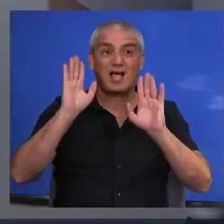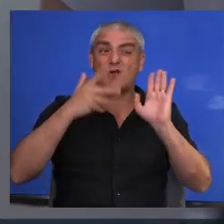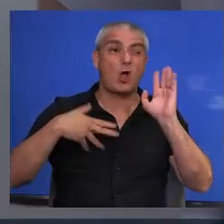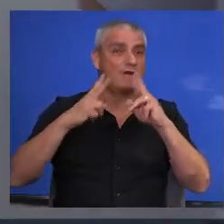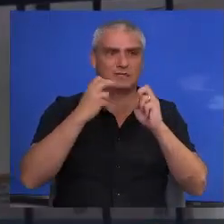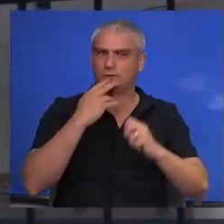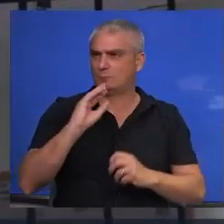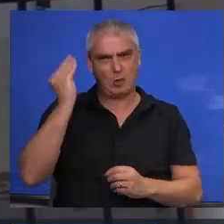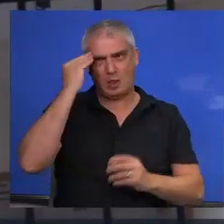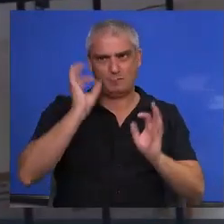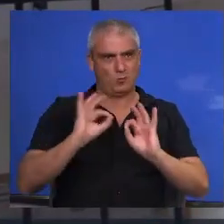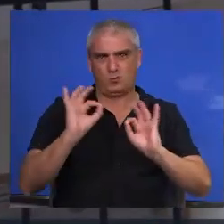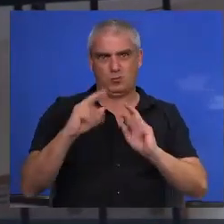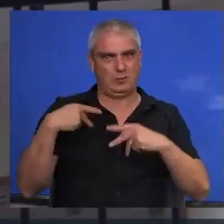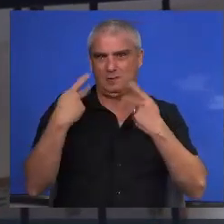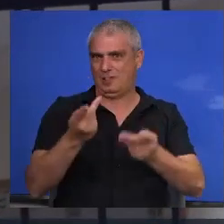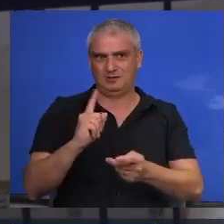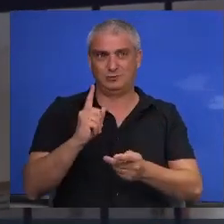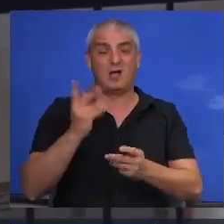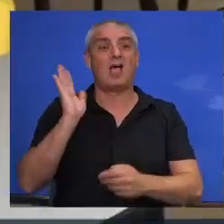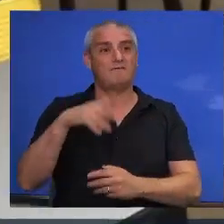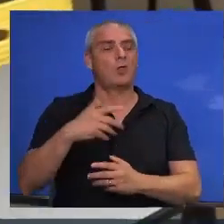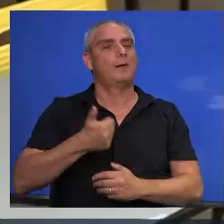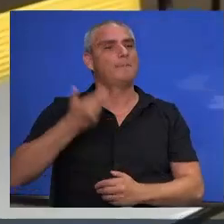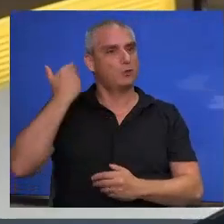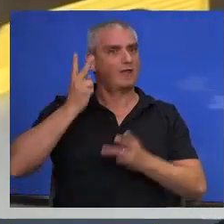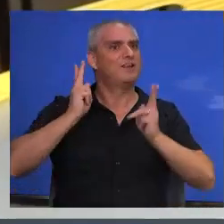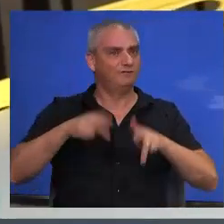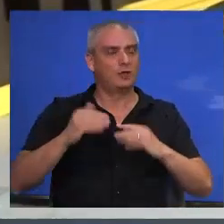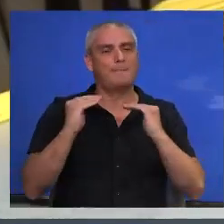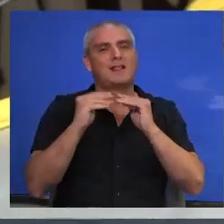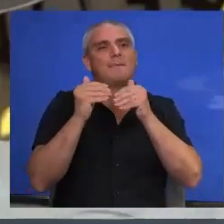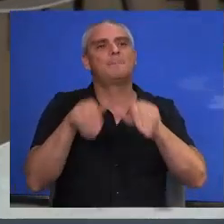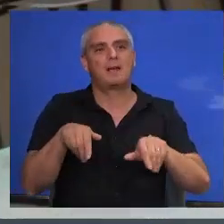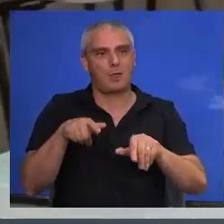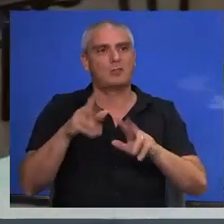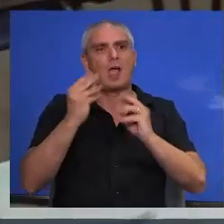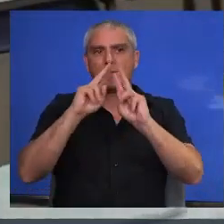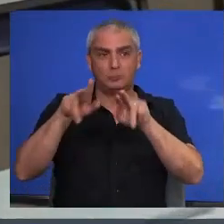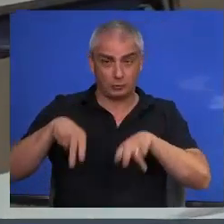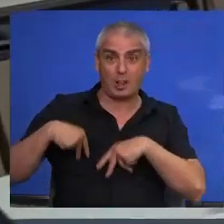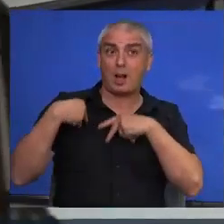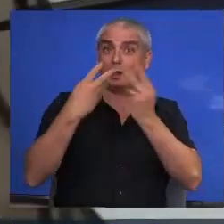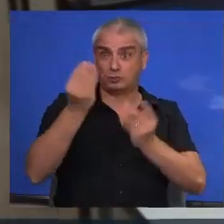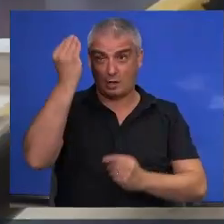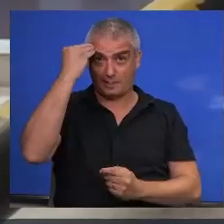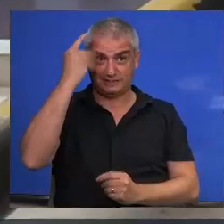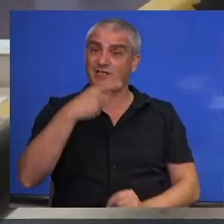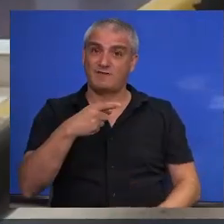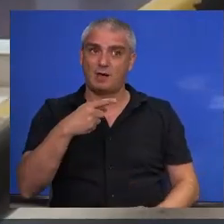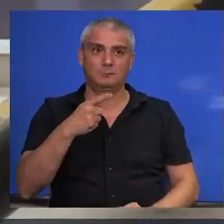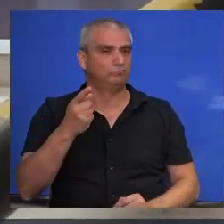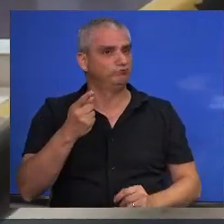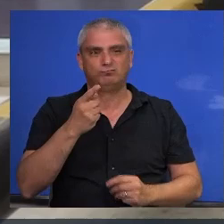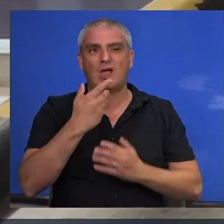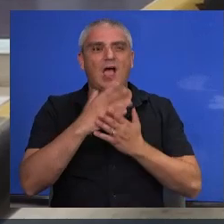חזרו ללימודים. אף שפיקוד העורף אפשר, בהתאם למגבלות, לרשויות רבות לחזור למוסדות החינוך, רק רשויות אחדות